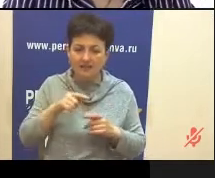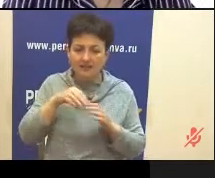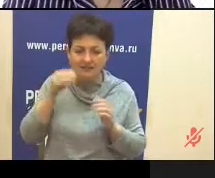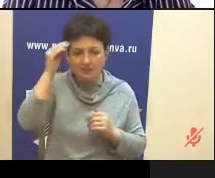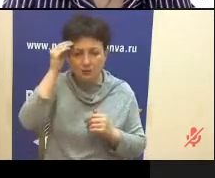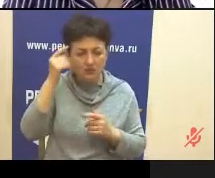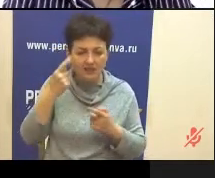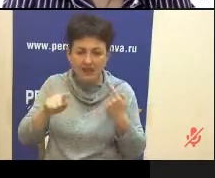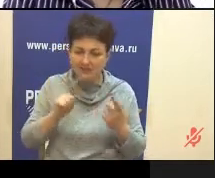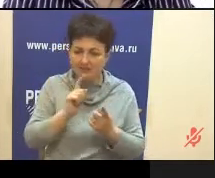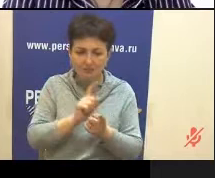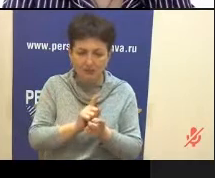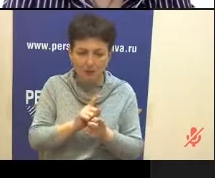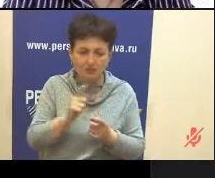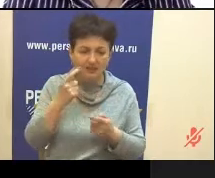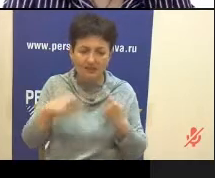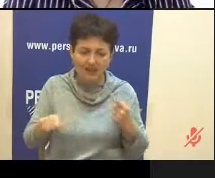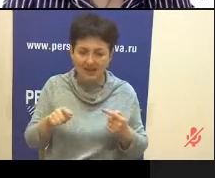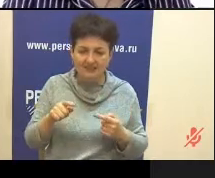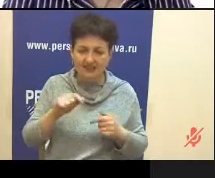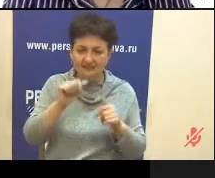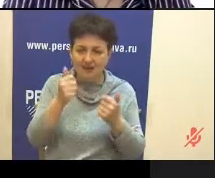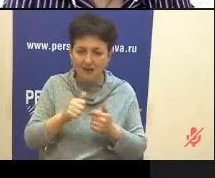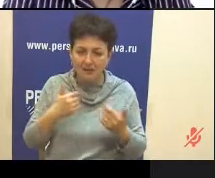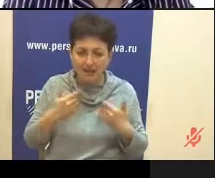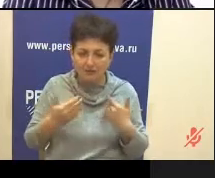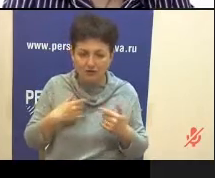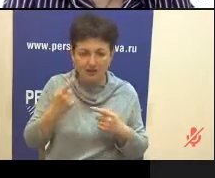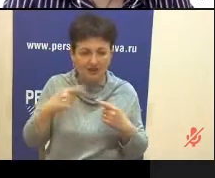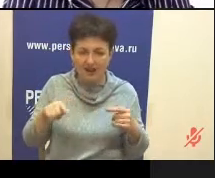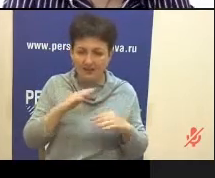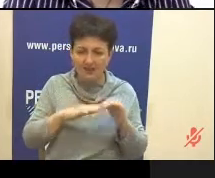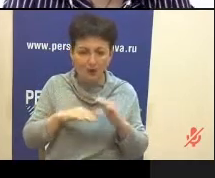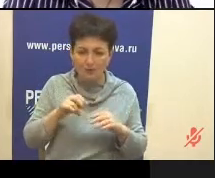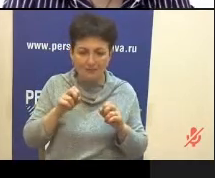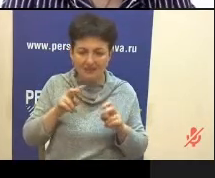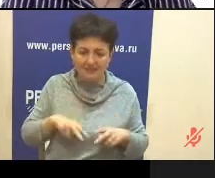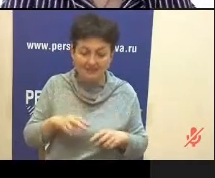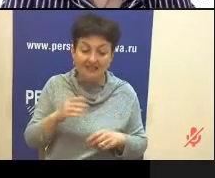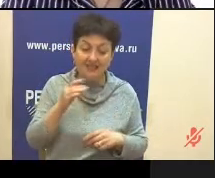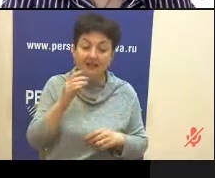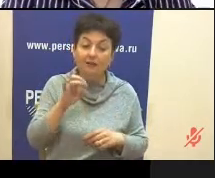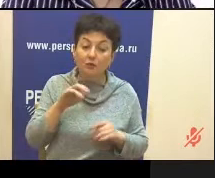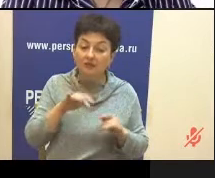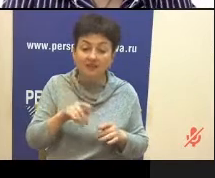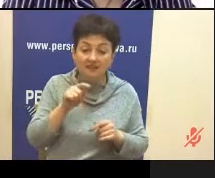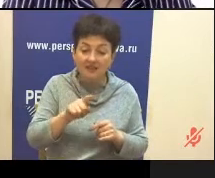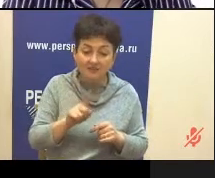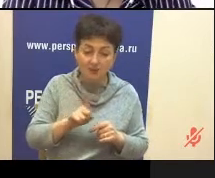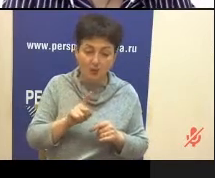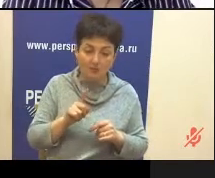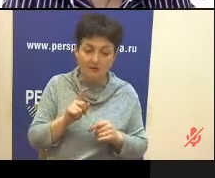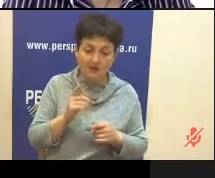разные подходы, разные форматы общения, разные компетенции. Но дело даже